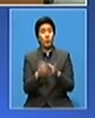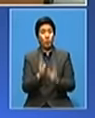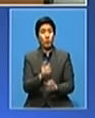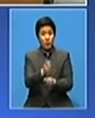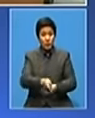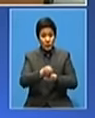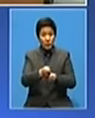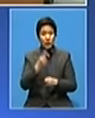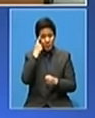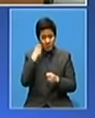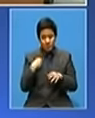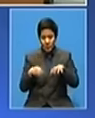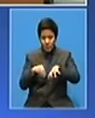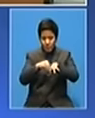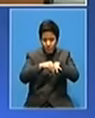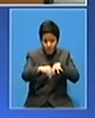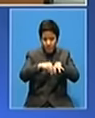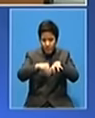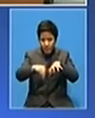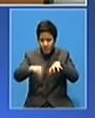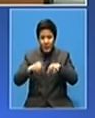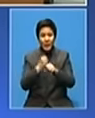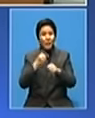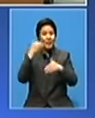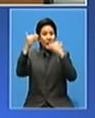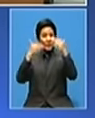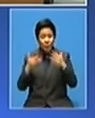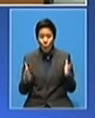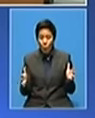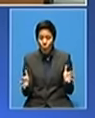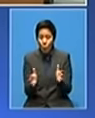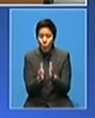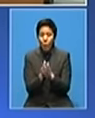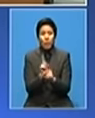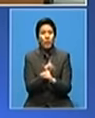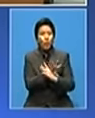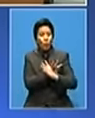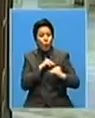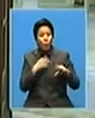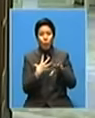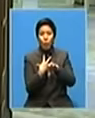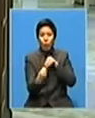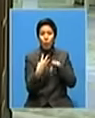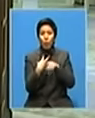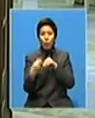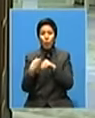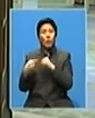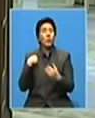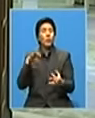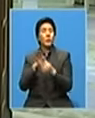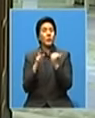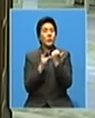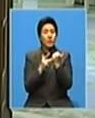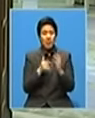มีการสร้างความสัมพันธ์สร้างเครือข่ายมีกิจกรรมในการถ่ายทอดเทคโนโลยีในการลดต้นทุนมีการศึกษาดูง